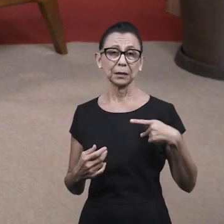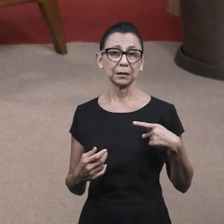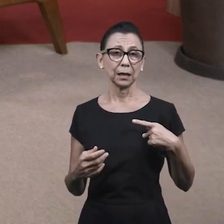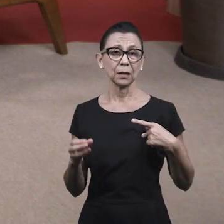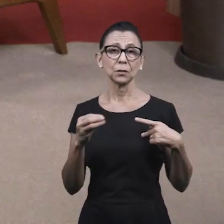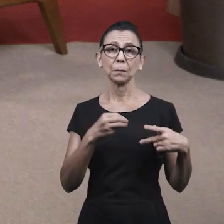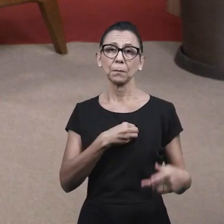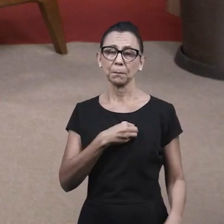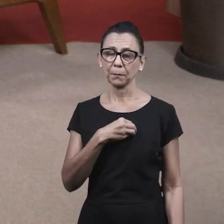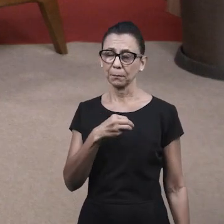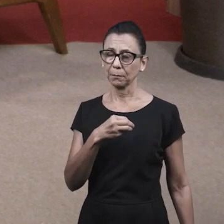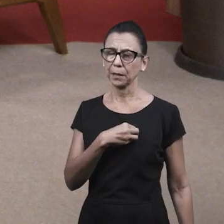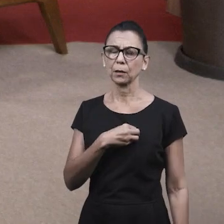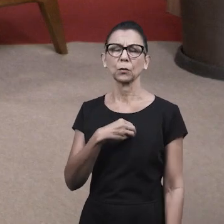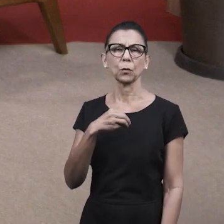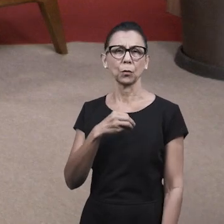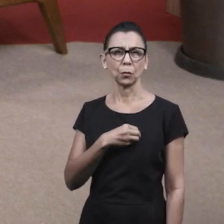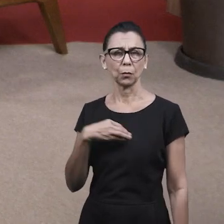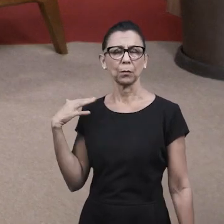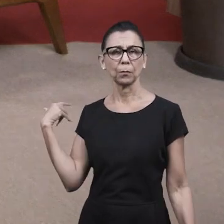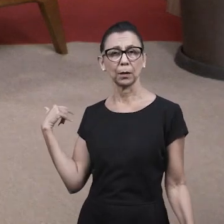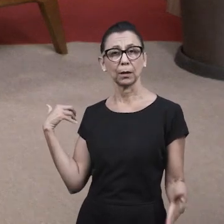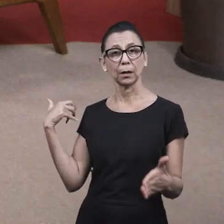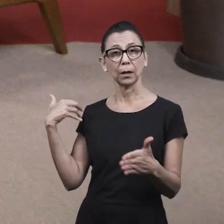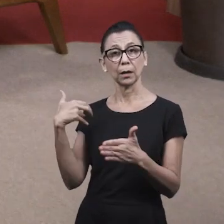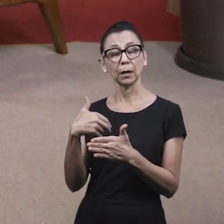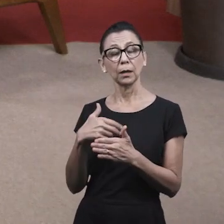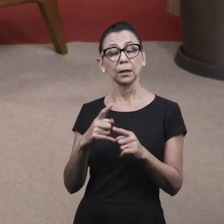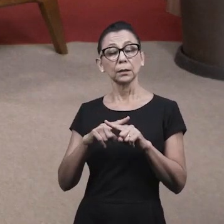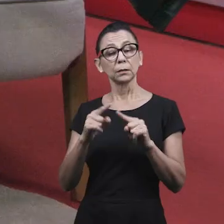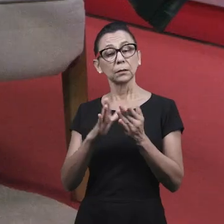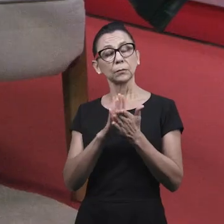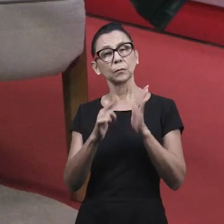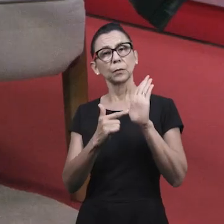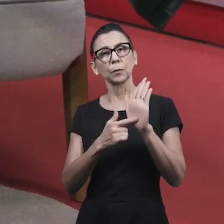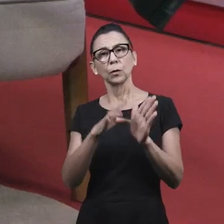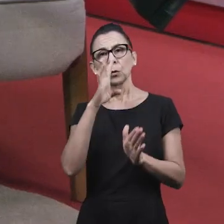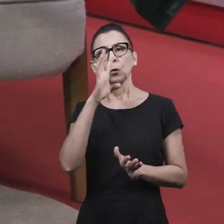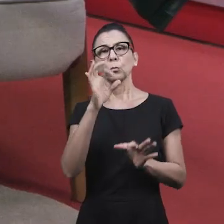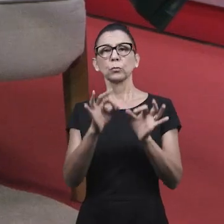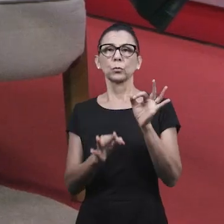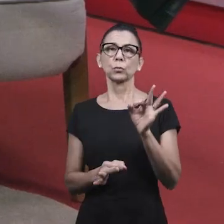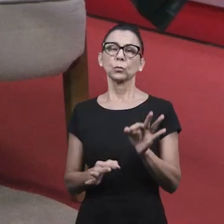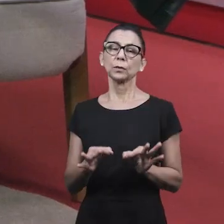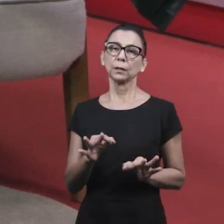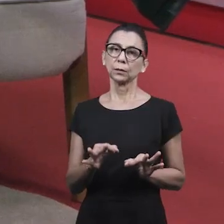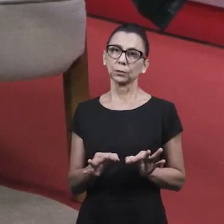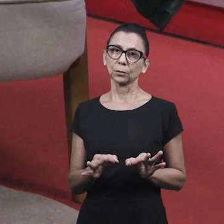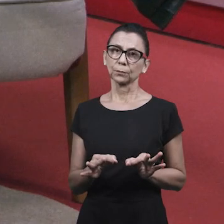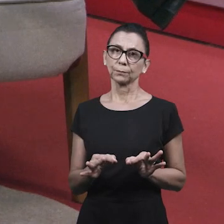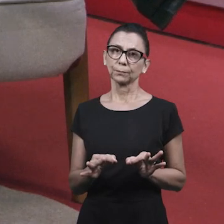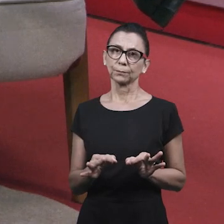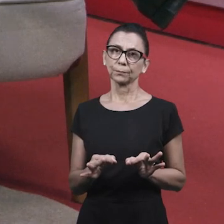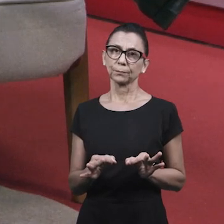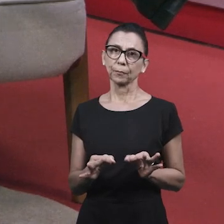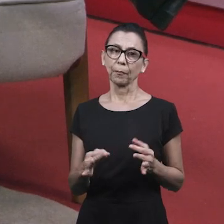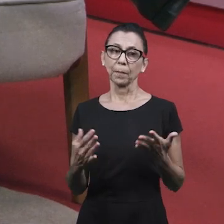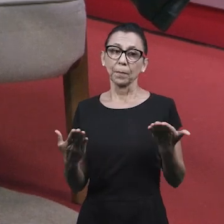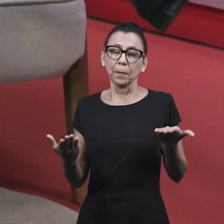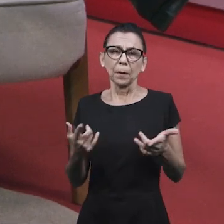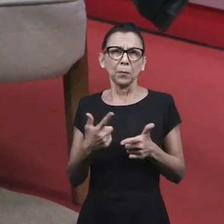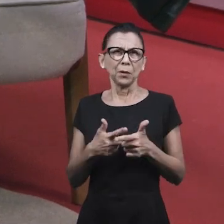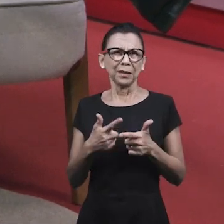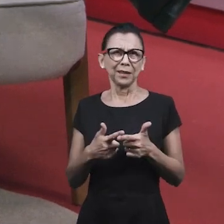il y a sur nous, sur l'homme, de manière générale, un jugement de la mort comme un résultat d'une